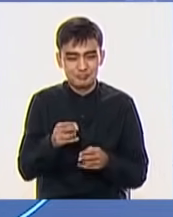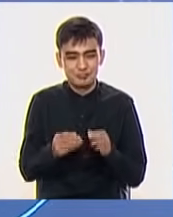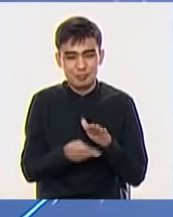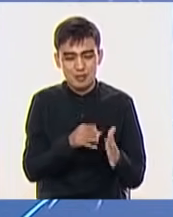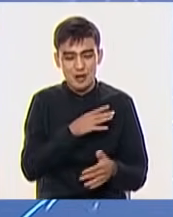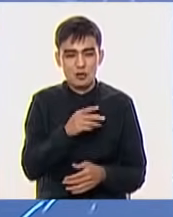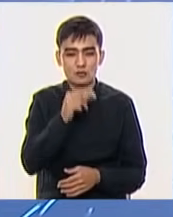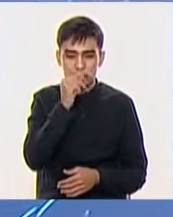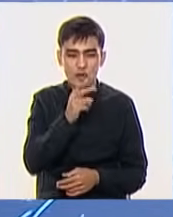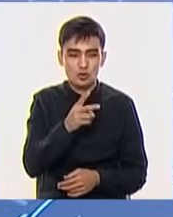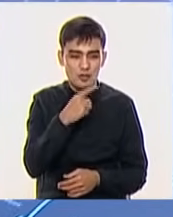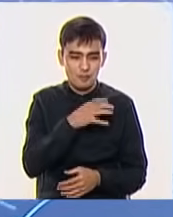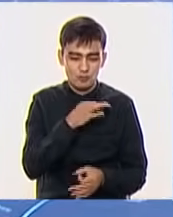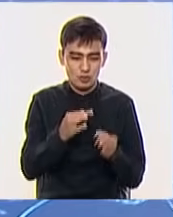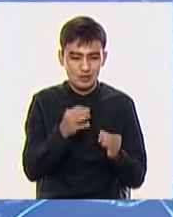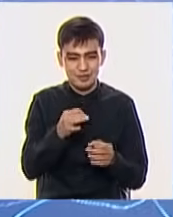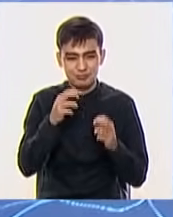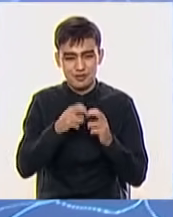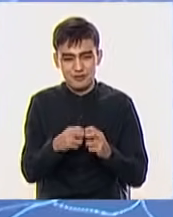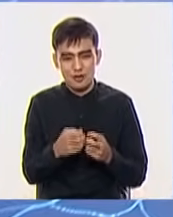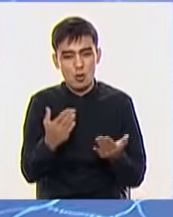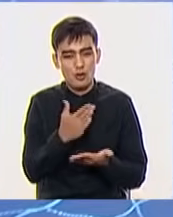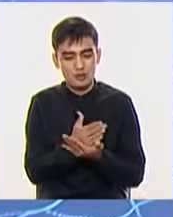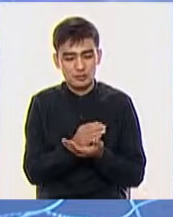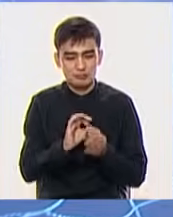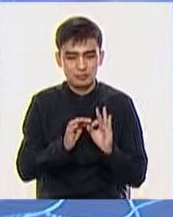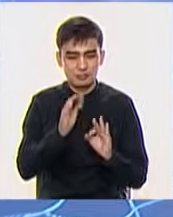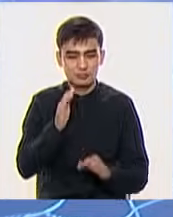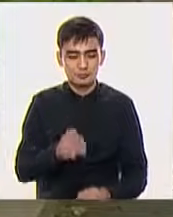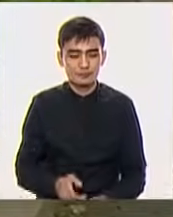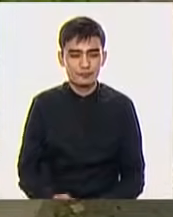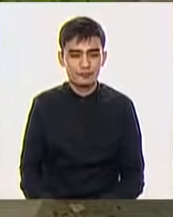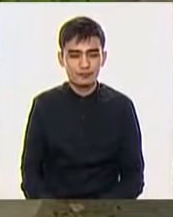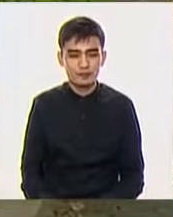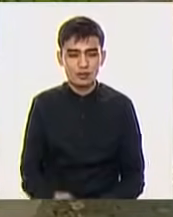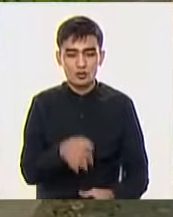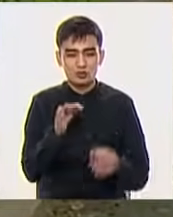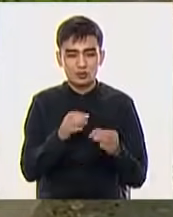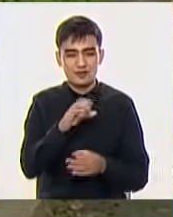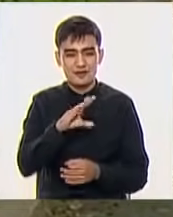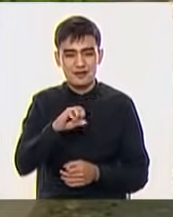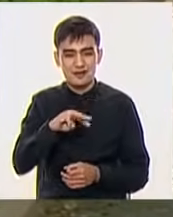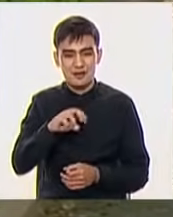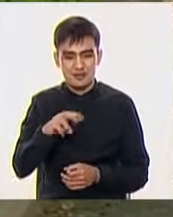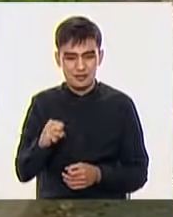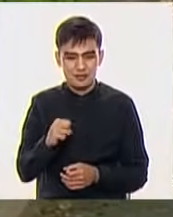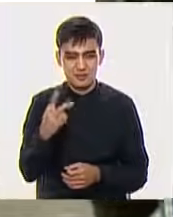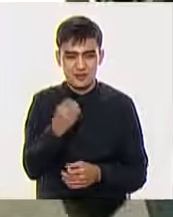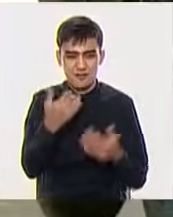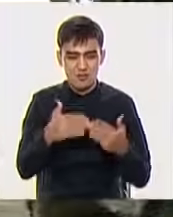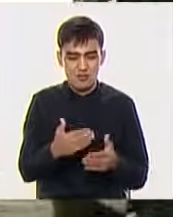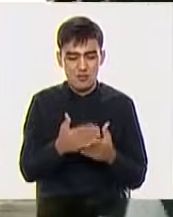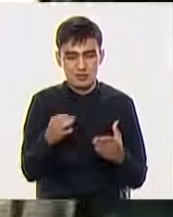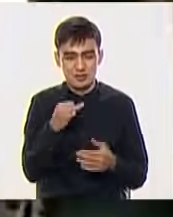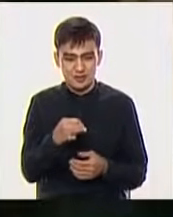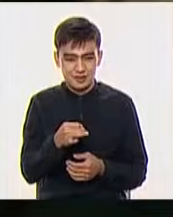обвиняет судья и на какой стадии расследования, расскажет Нургали Карабаев. Судья Светлана Жолманова почти две недели как не